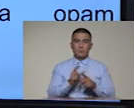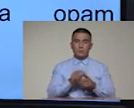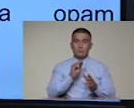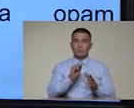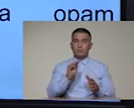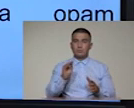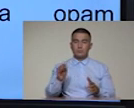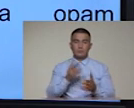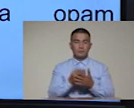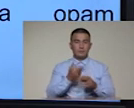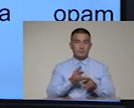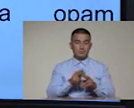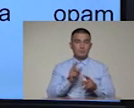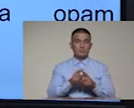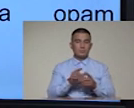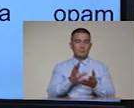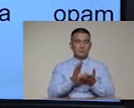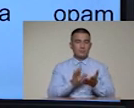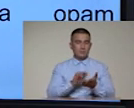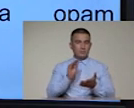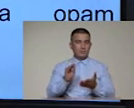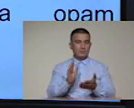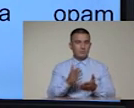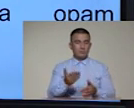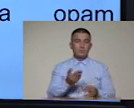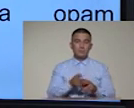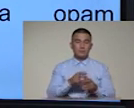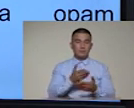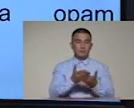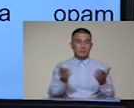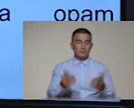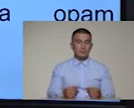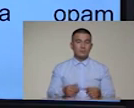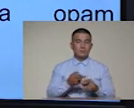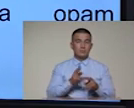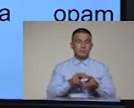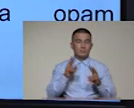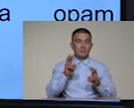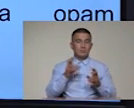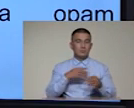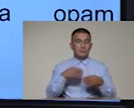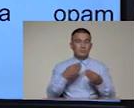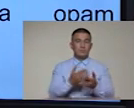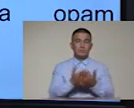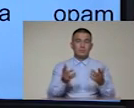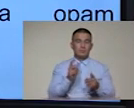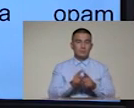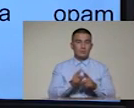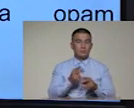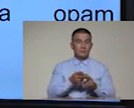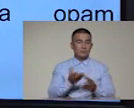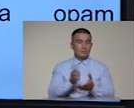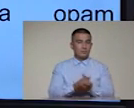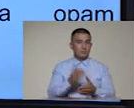daftaringizga ko'chirishingiz kerak hisoblanadi. Demak, siz mashqda berilgan gaplar bilan tanishib